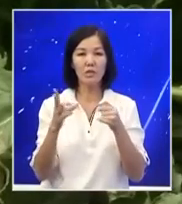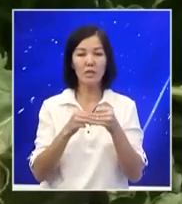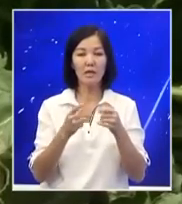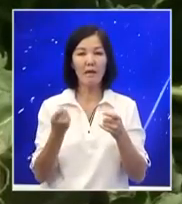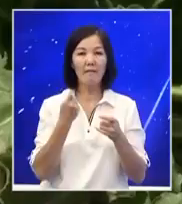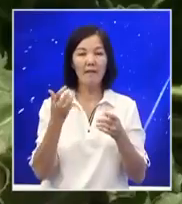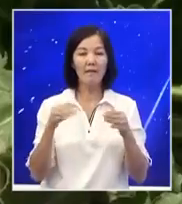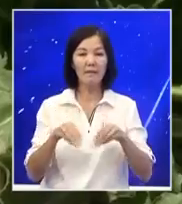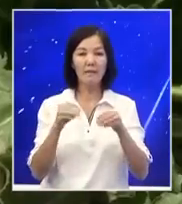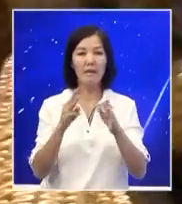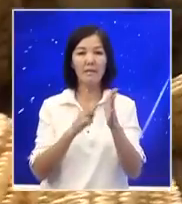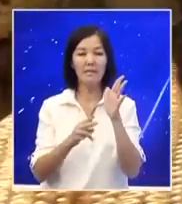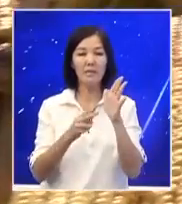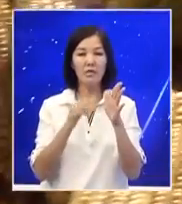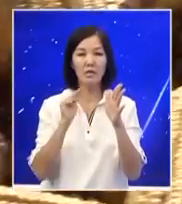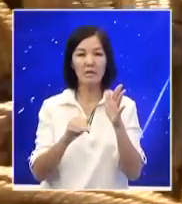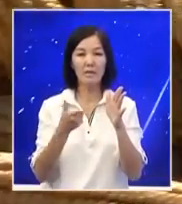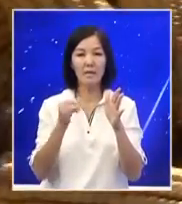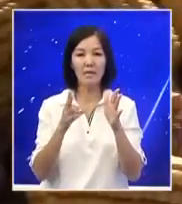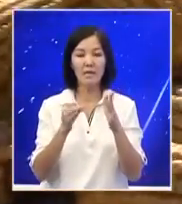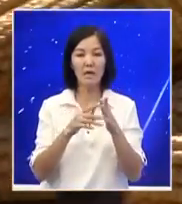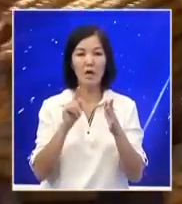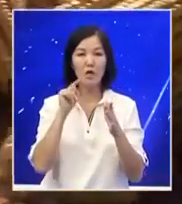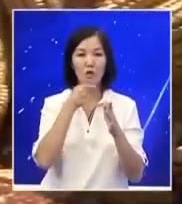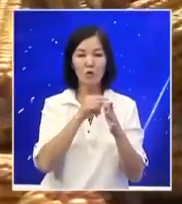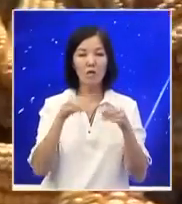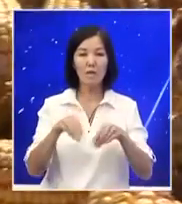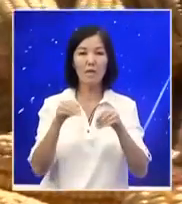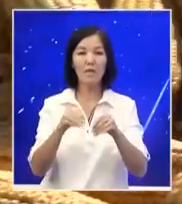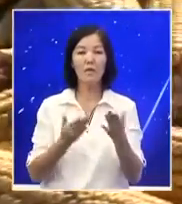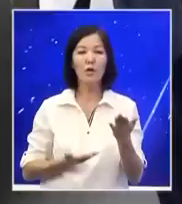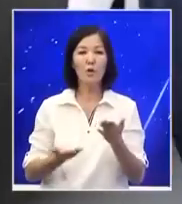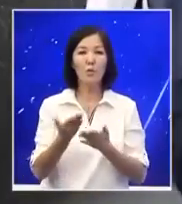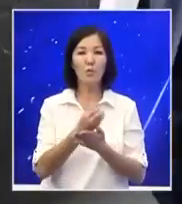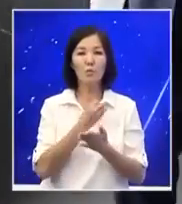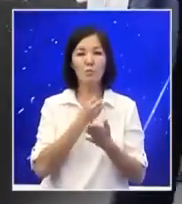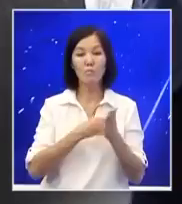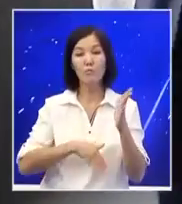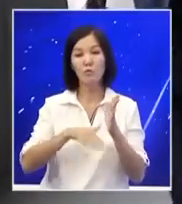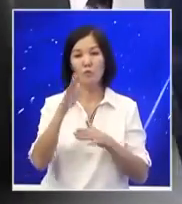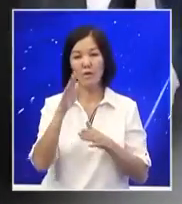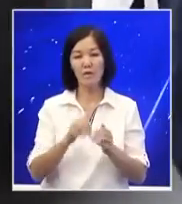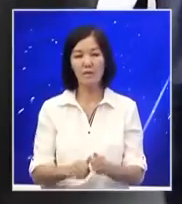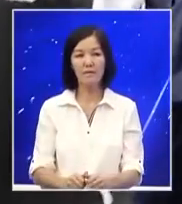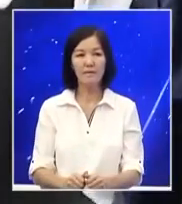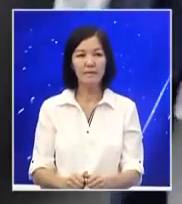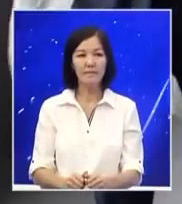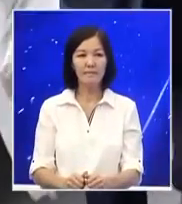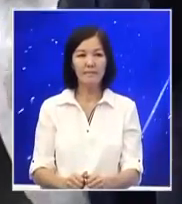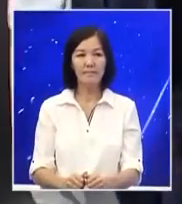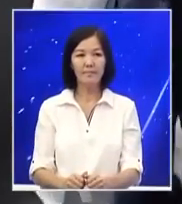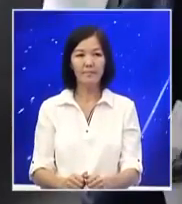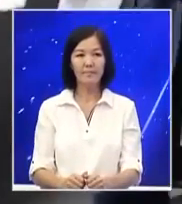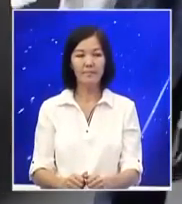дәнді дақылмен 87 мыңға жуық гектарға жүгері егілді. Өнімдері жоғары. Қарма, сколько у